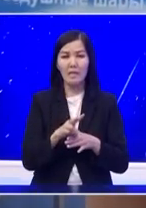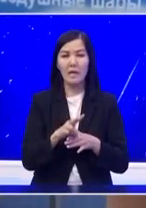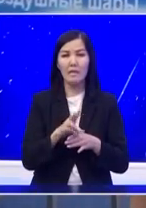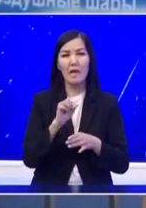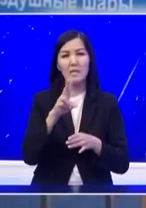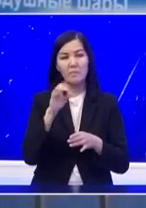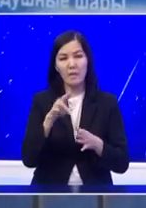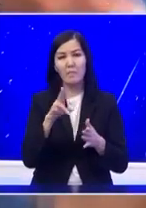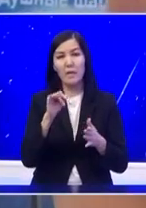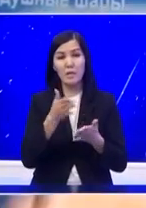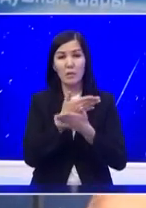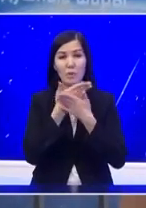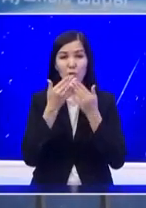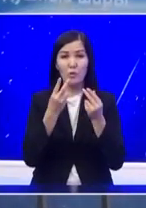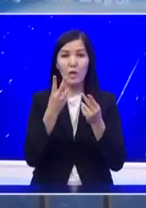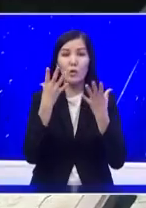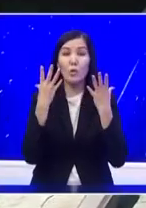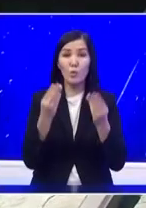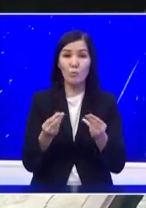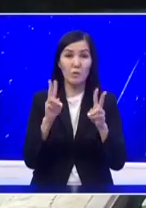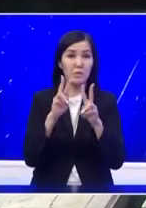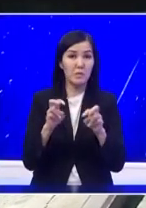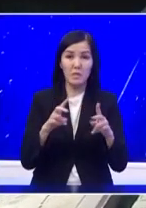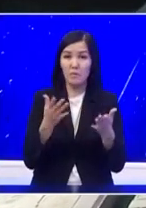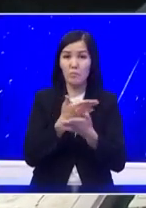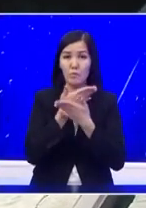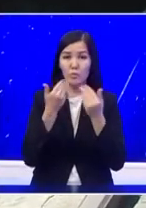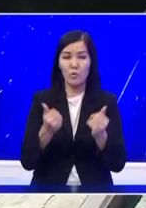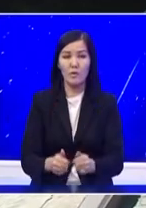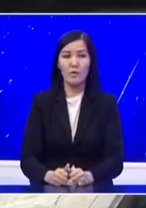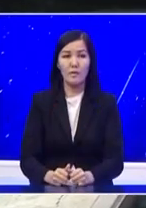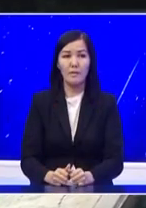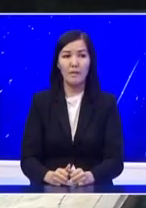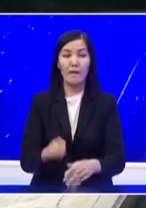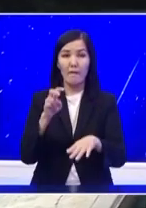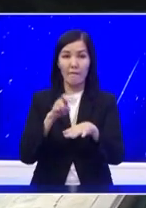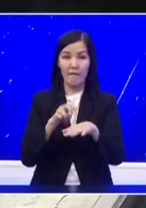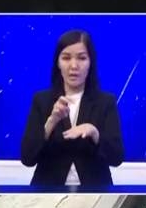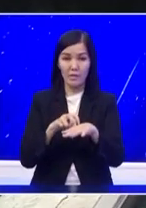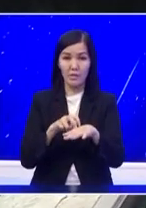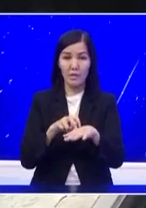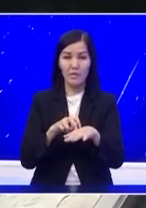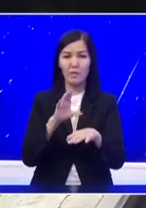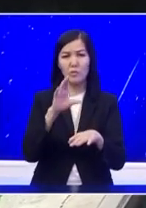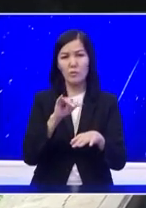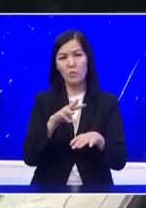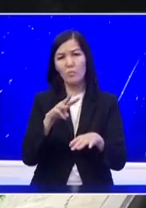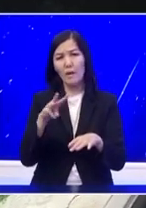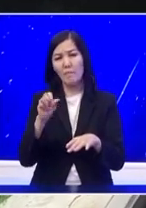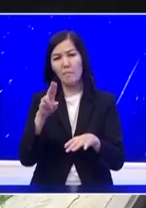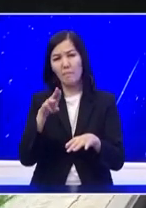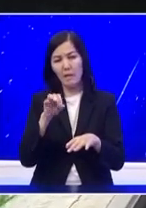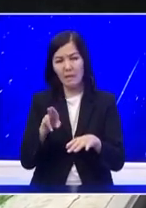деген препараттар жоқ. Екі күн бойы таппадым. Врач маған рецепт берген, азитромицин, сумамед, зитмак